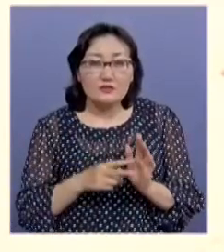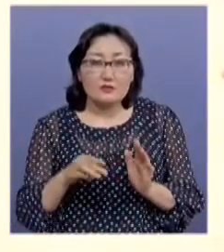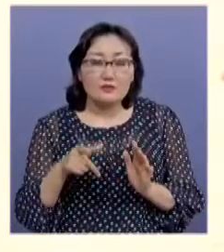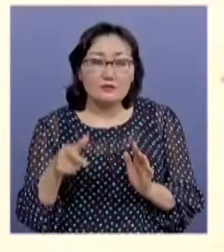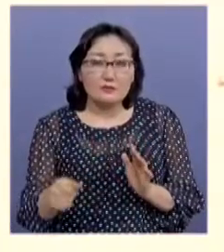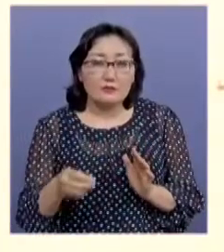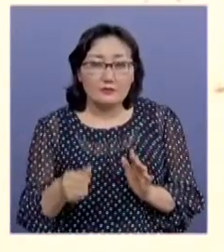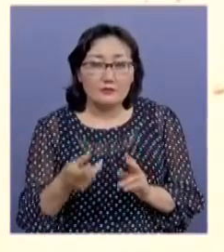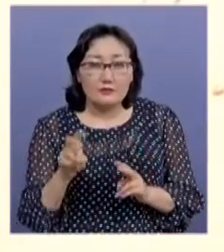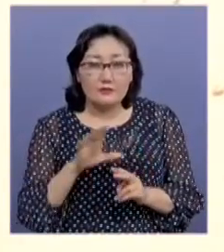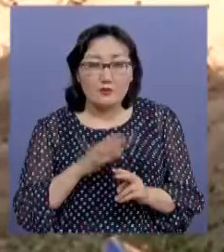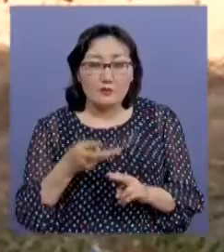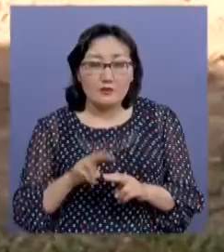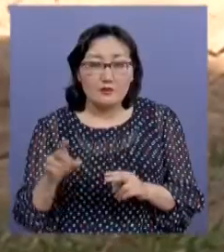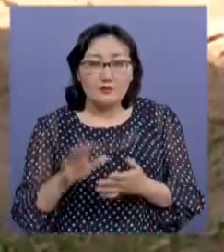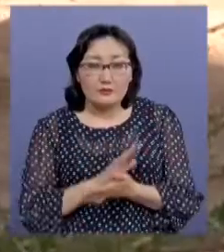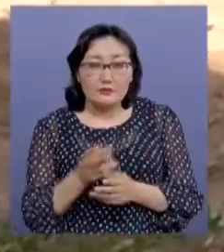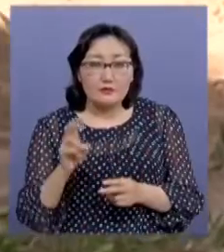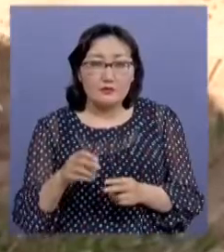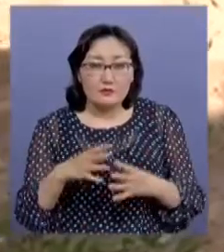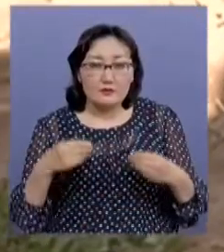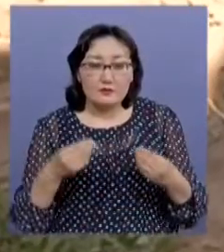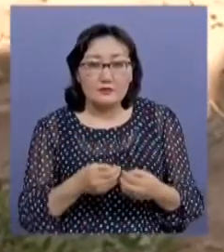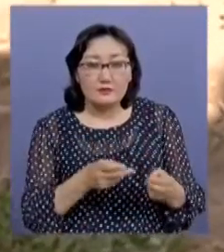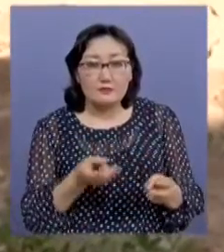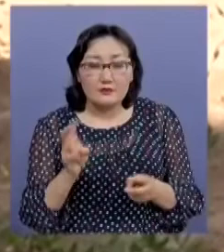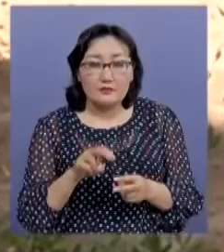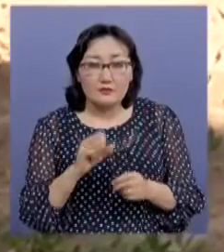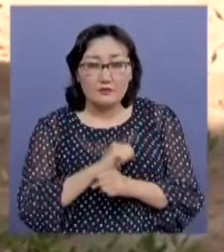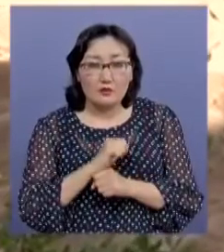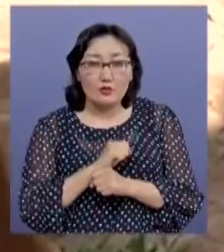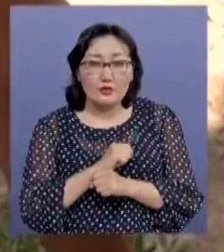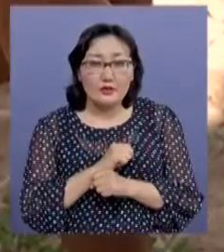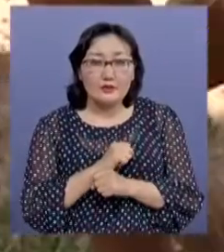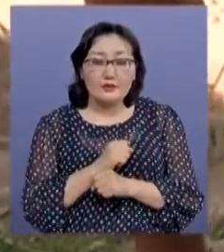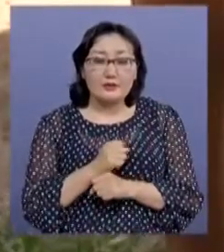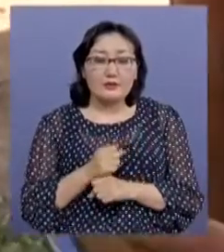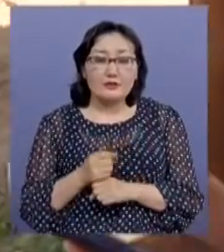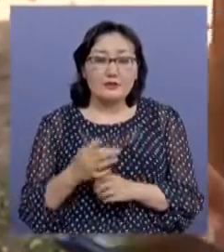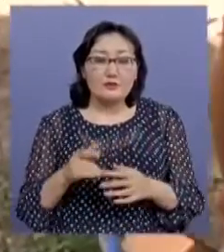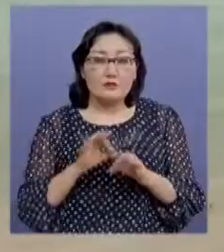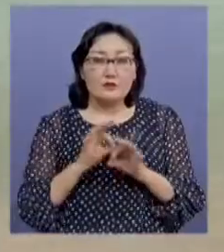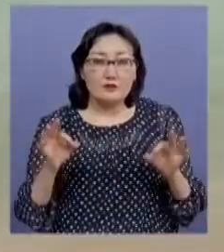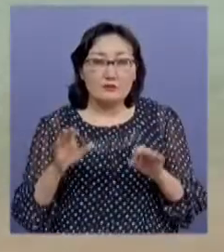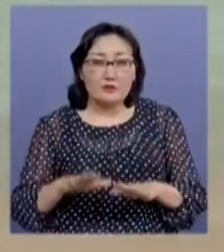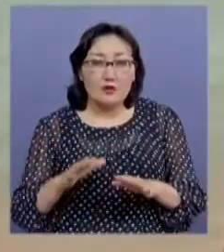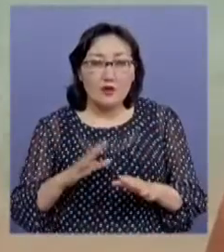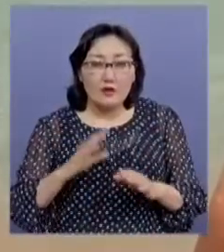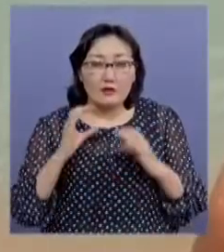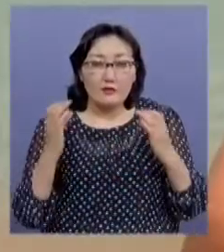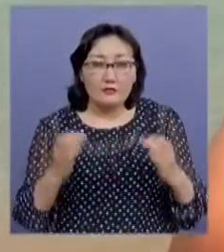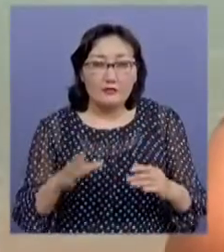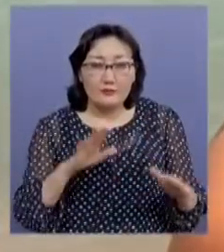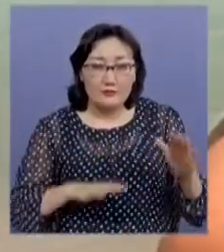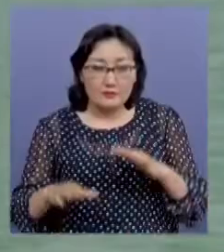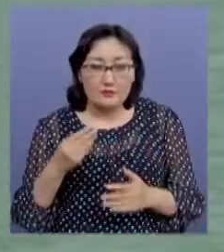алмадық. Сол үшін мына жерге келдік. Біз отбасымызбен келдік, балашамызбен демалуға. Что керемет жерлер? Бассейн